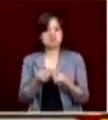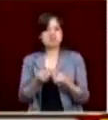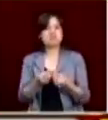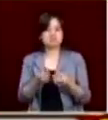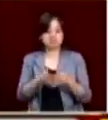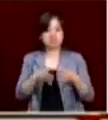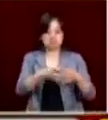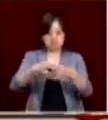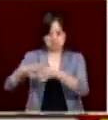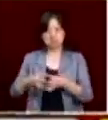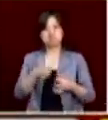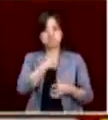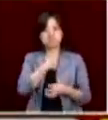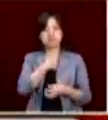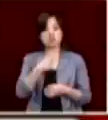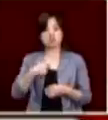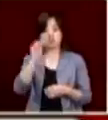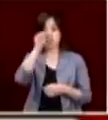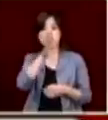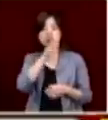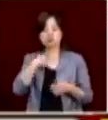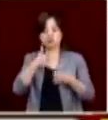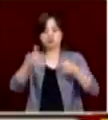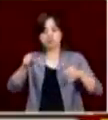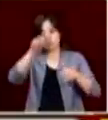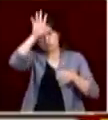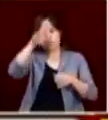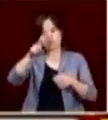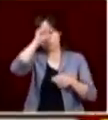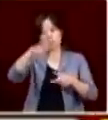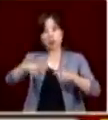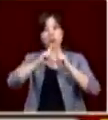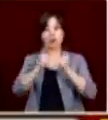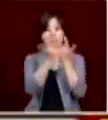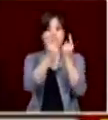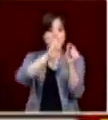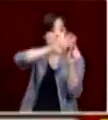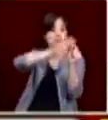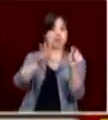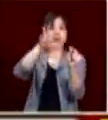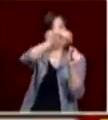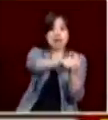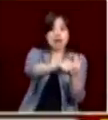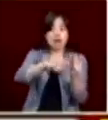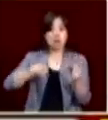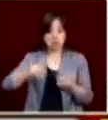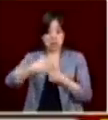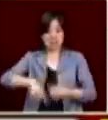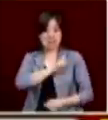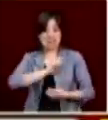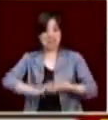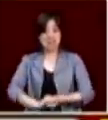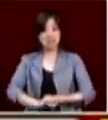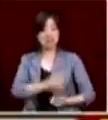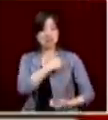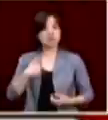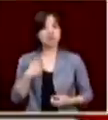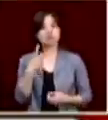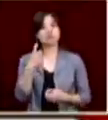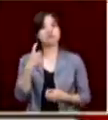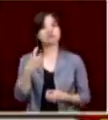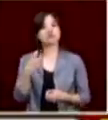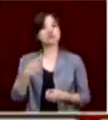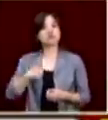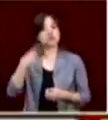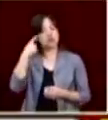团队啊。啊，尤其咱民进党要重返北台湾。不是个人要怎么去决定就有机会的，所以咱就